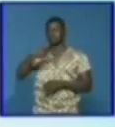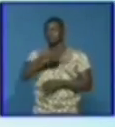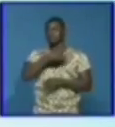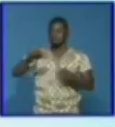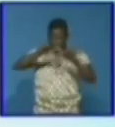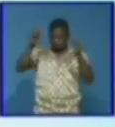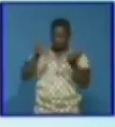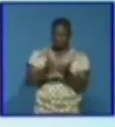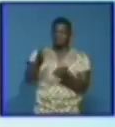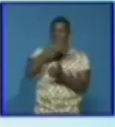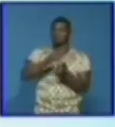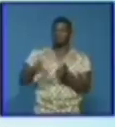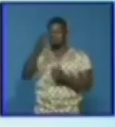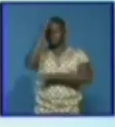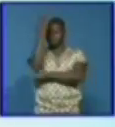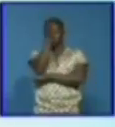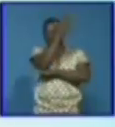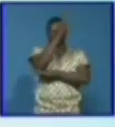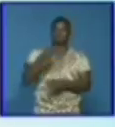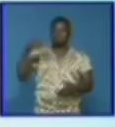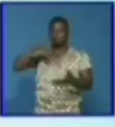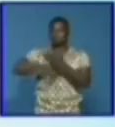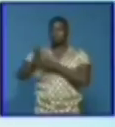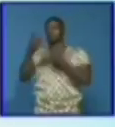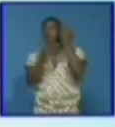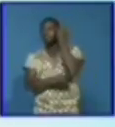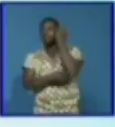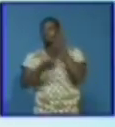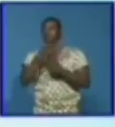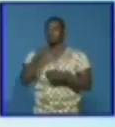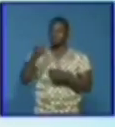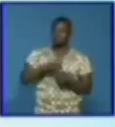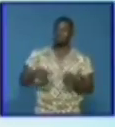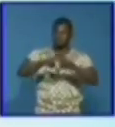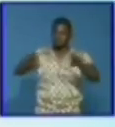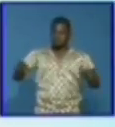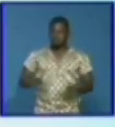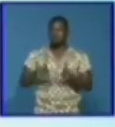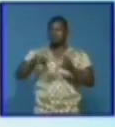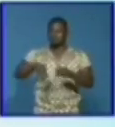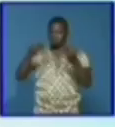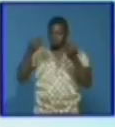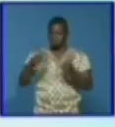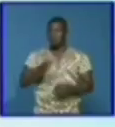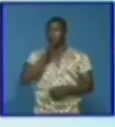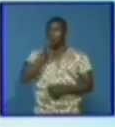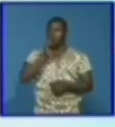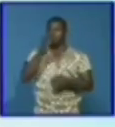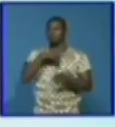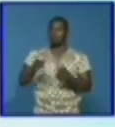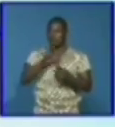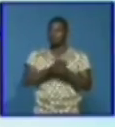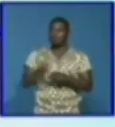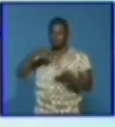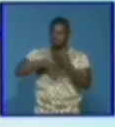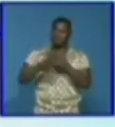corridor forestier de la boucle du Moun et des zones humides du bassin de la Madoussi à l'école du système